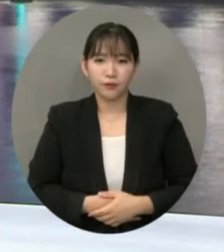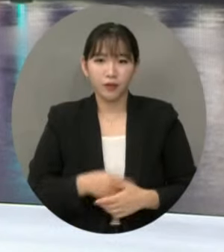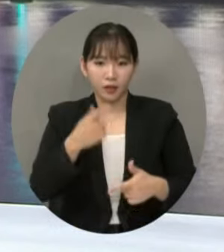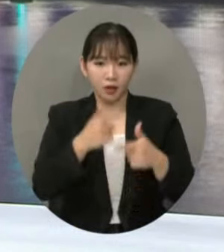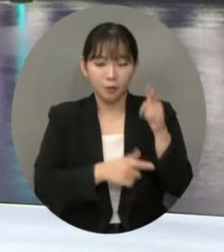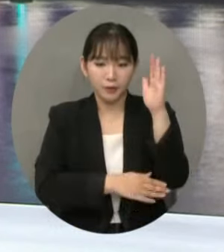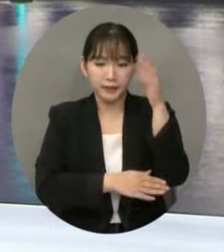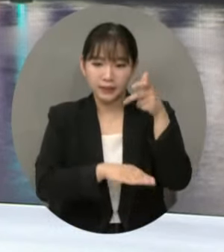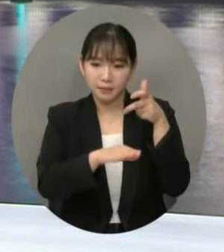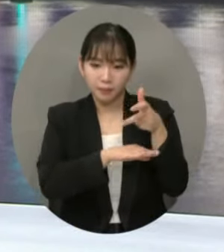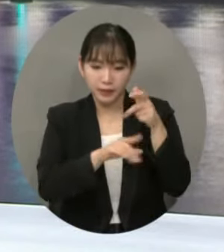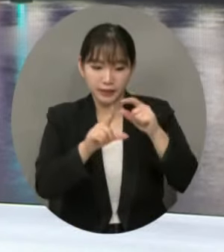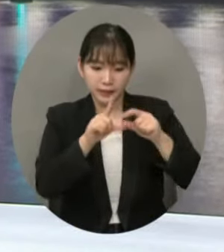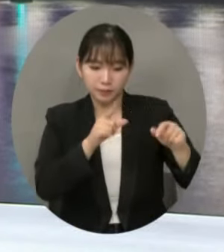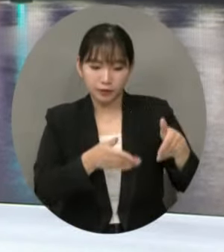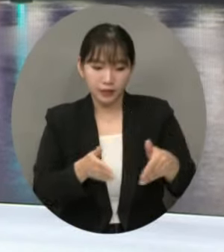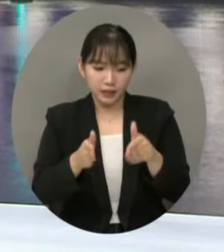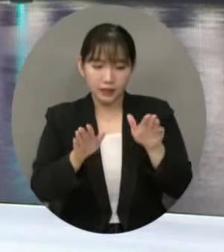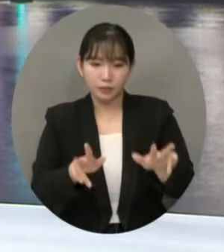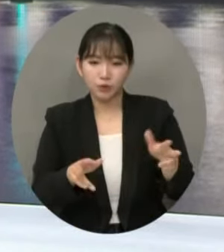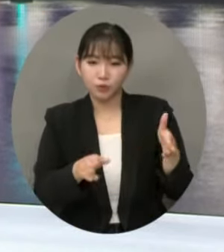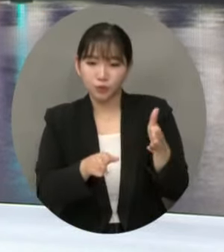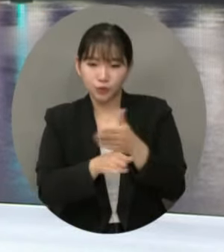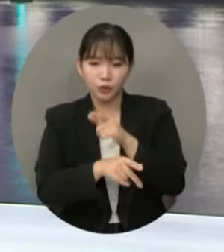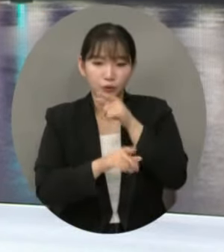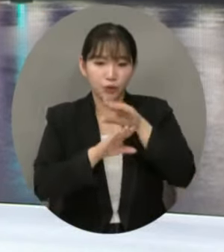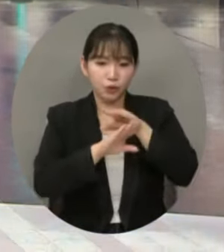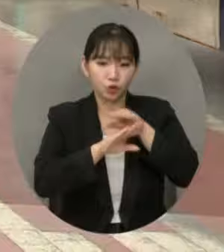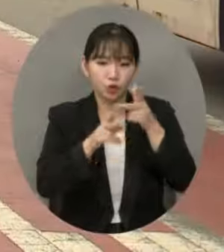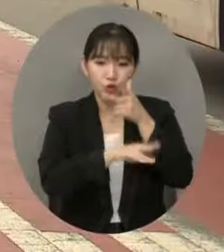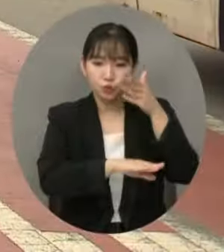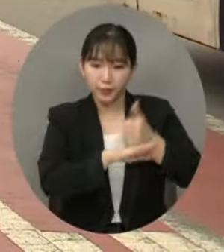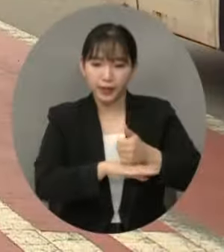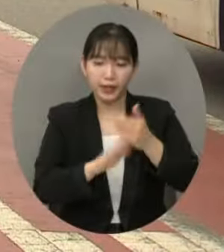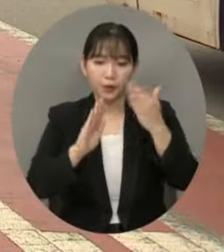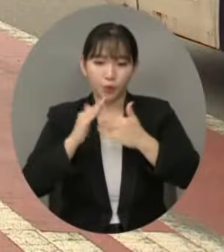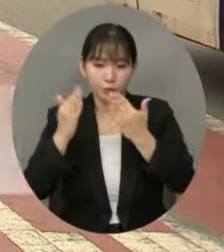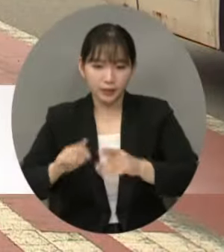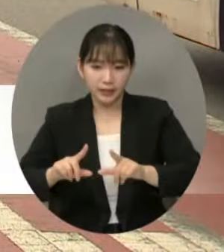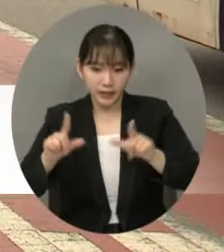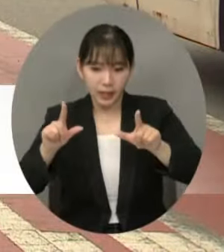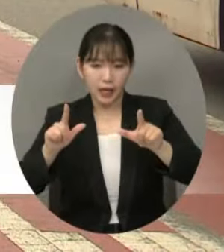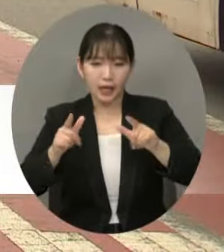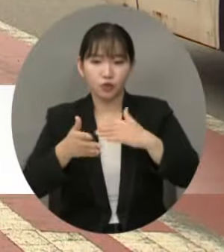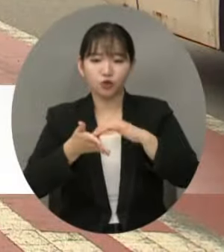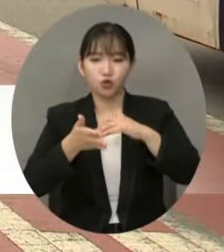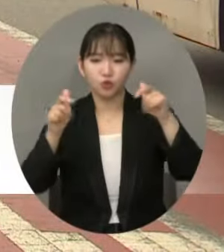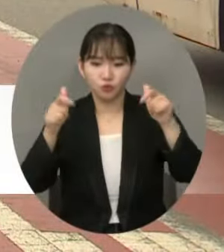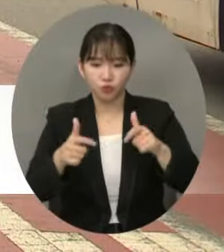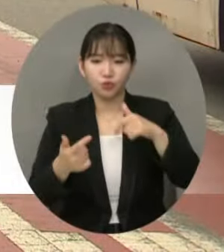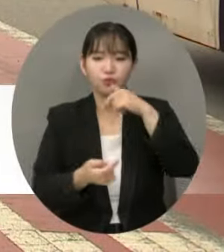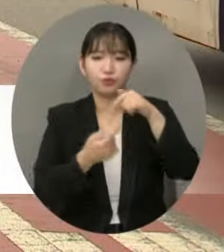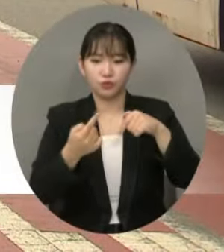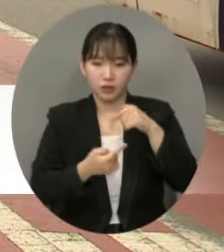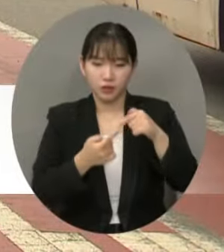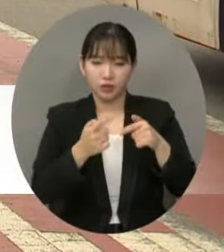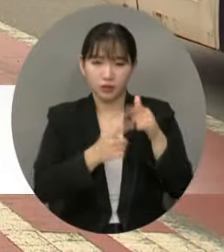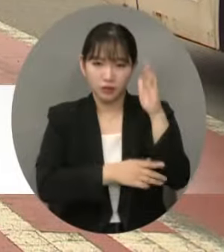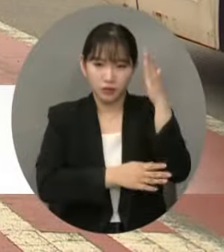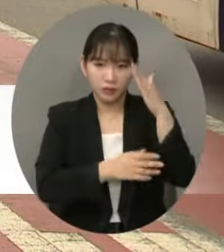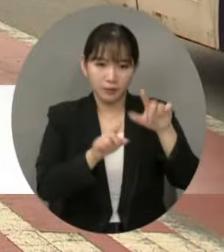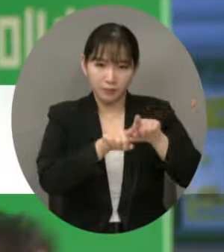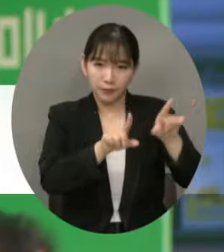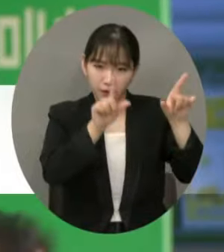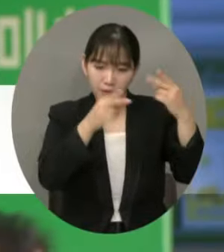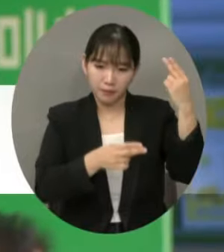목포 시내버스 일부 노선이 이번 주부터 토요일과 일요일, 공휴일에 감차 운행됩니다. 목포시는 평일과